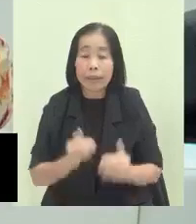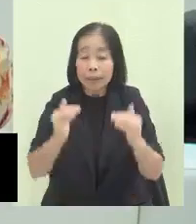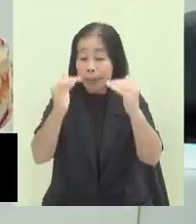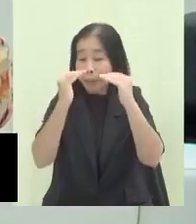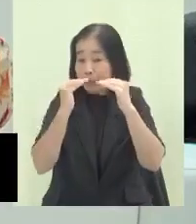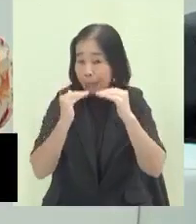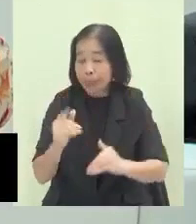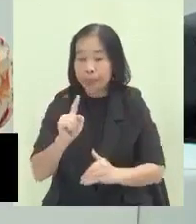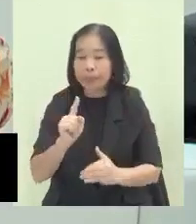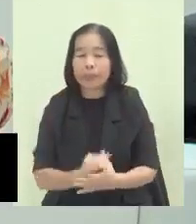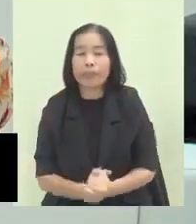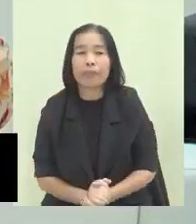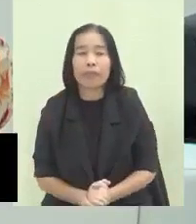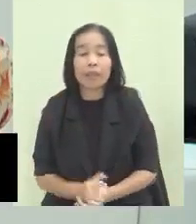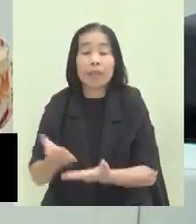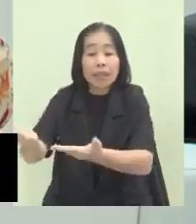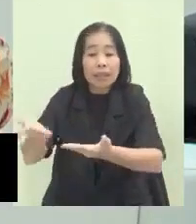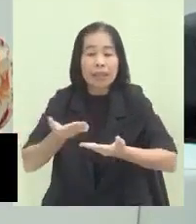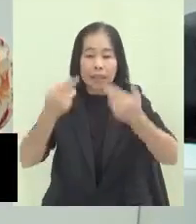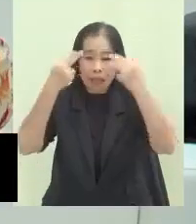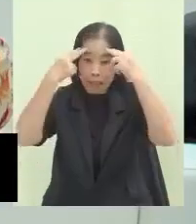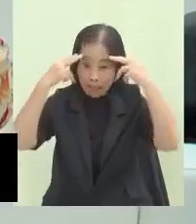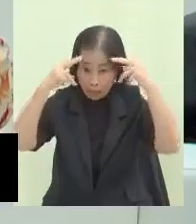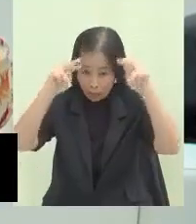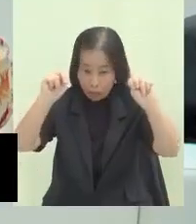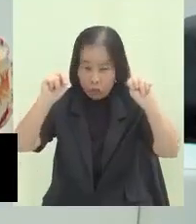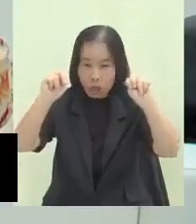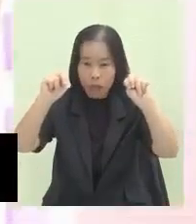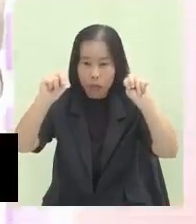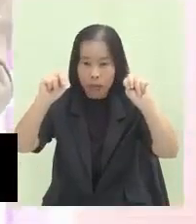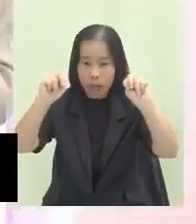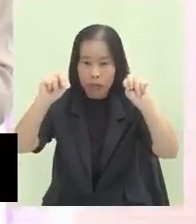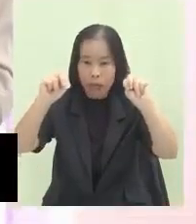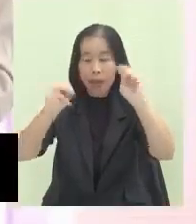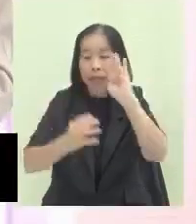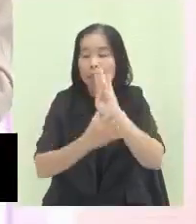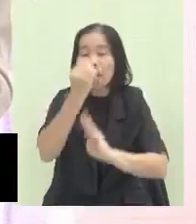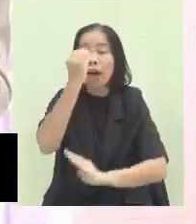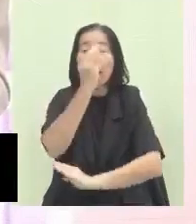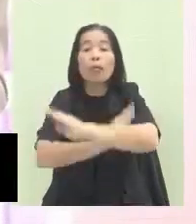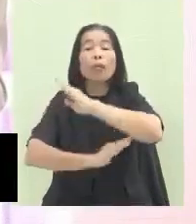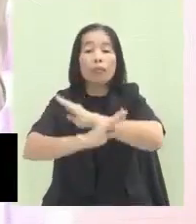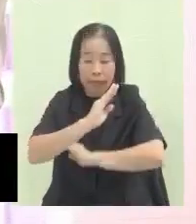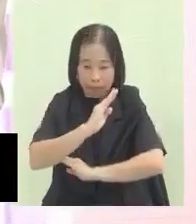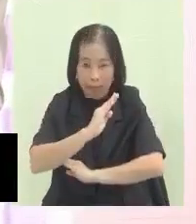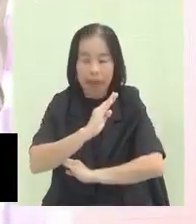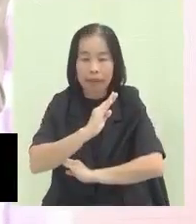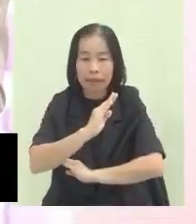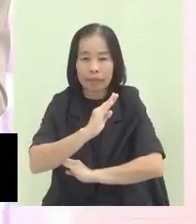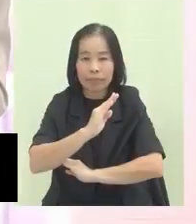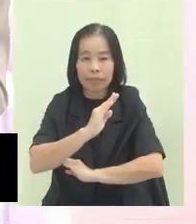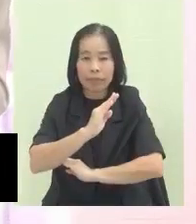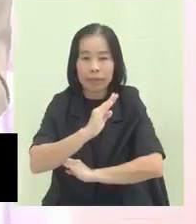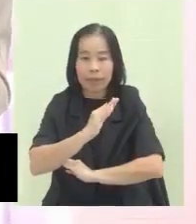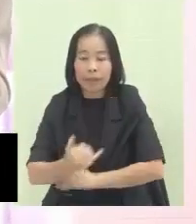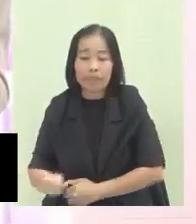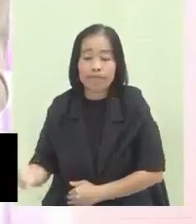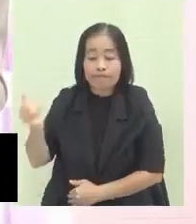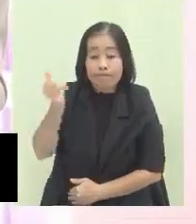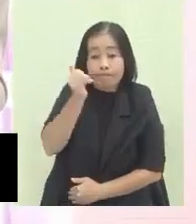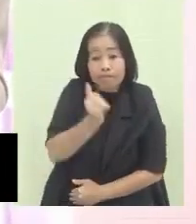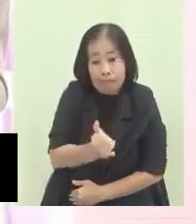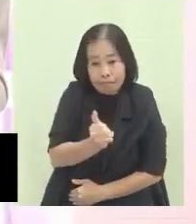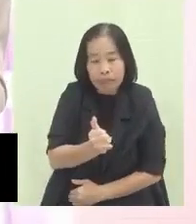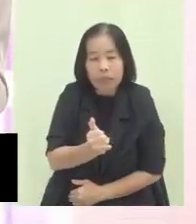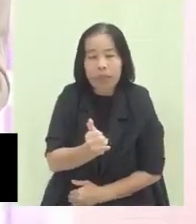ผมขออนุญาตเรียนเชิญนะครับท่านนายกสมาคมคนพิการทุกประเภทแห่งประเทศไทยนะครับได้กรุณาขึ้นอ่านสารวันคนพิการส